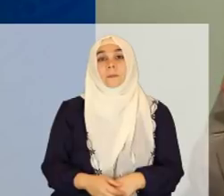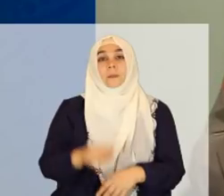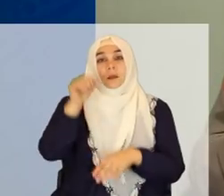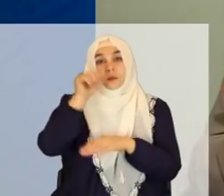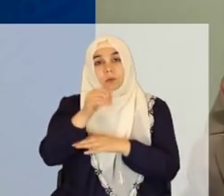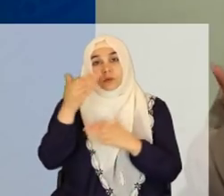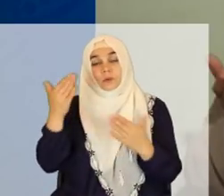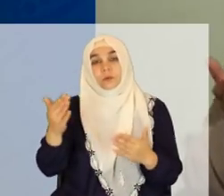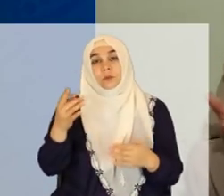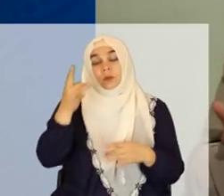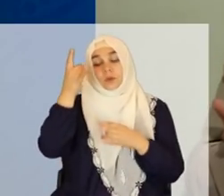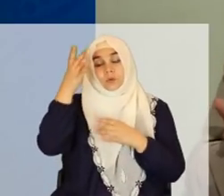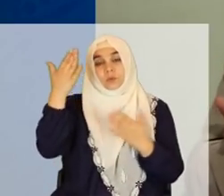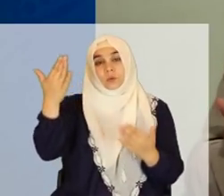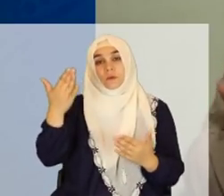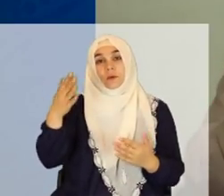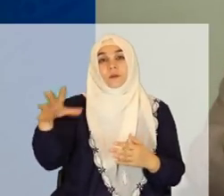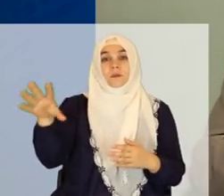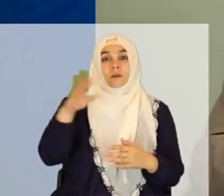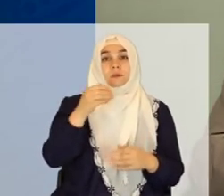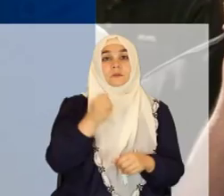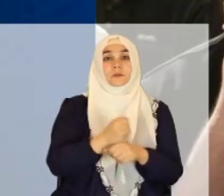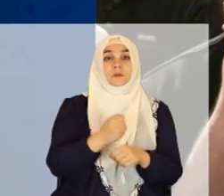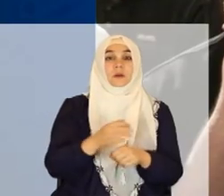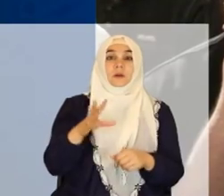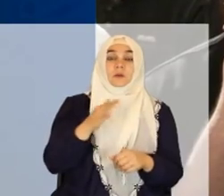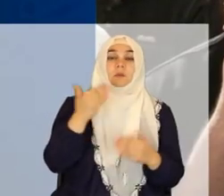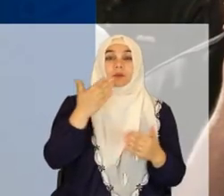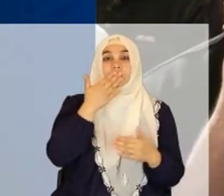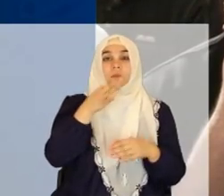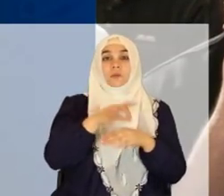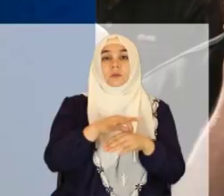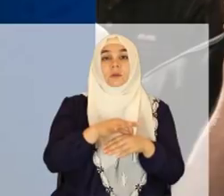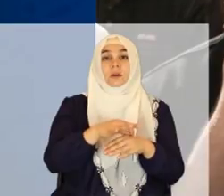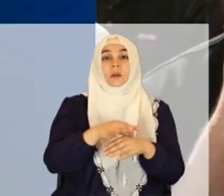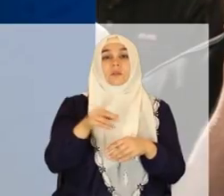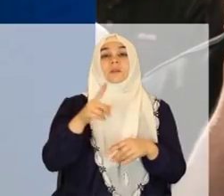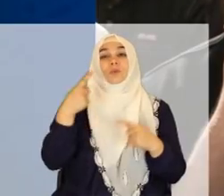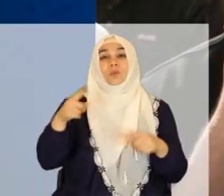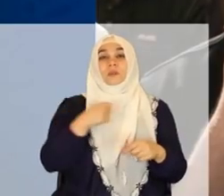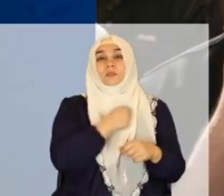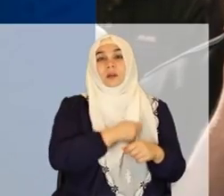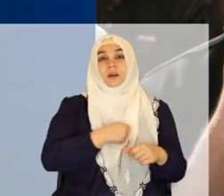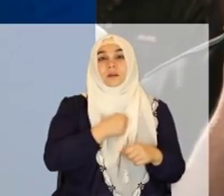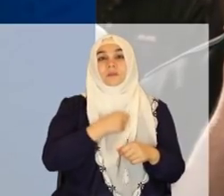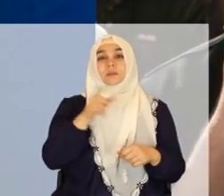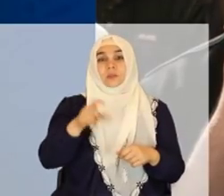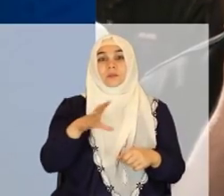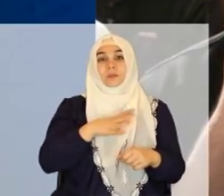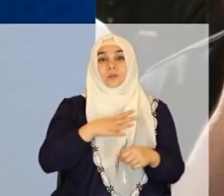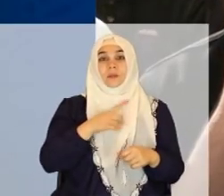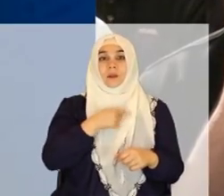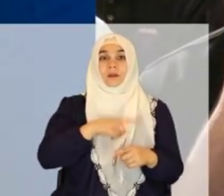Ibodatda ham, odob axloqda ham, boshqa taraflarda ham. Hatto eng batarin odamlar ham tuppa-tuzuk odam bo'lib